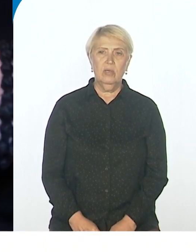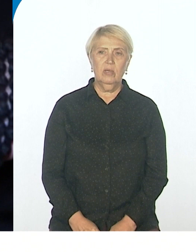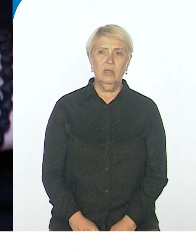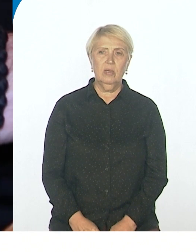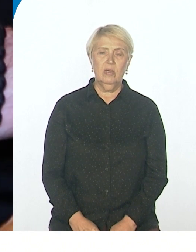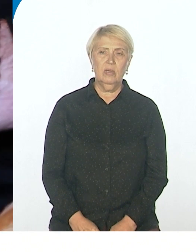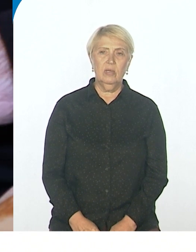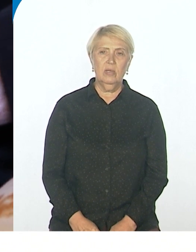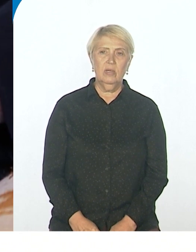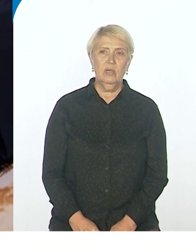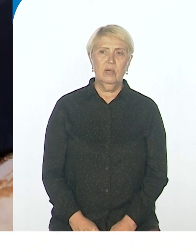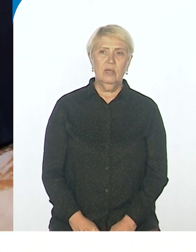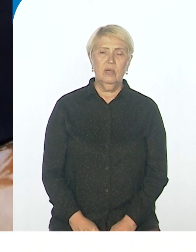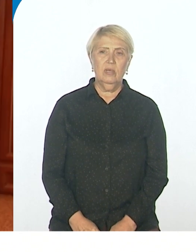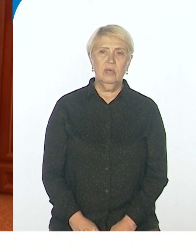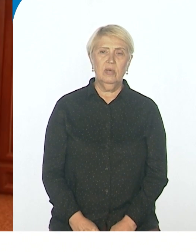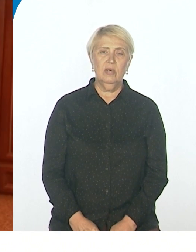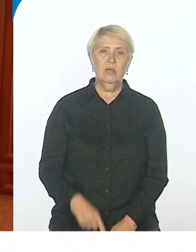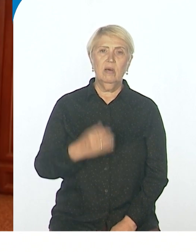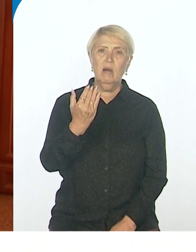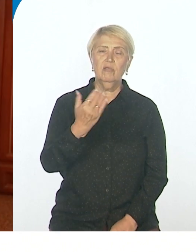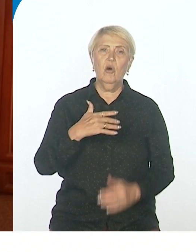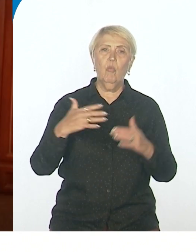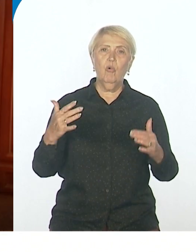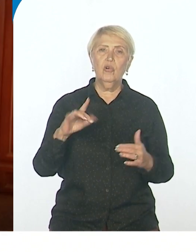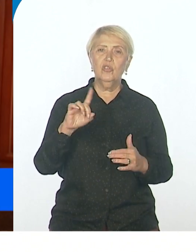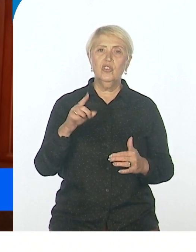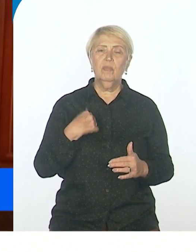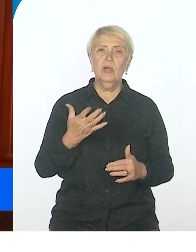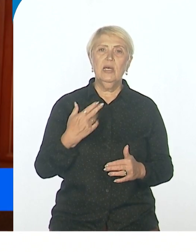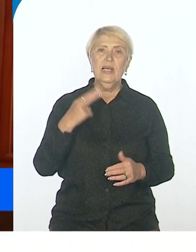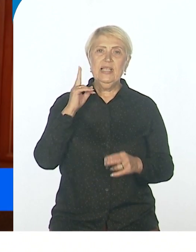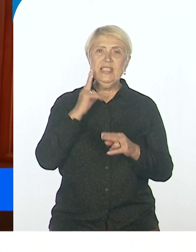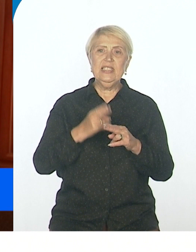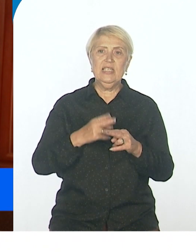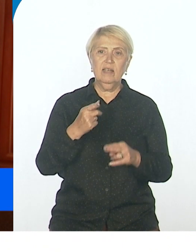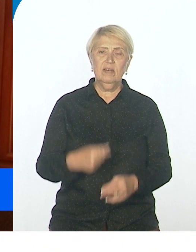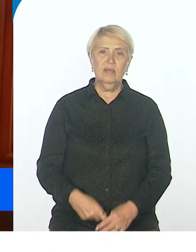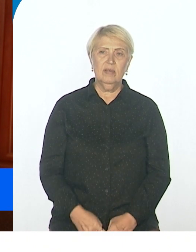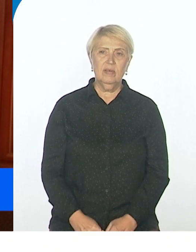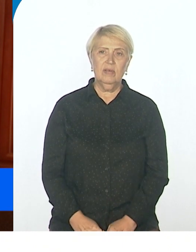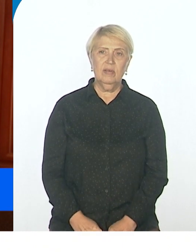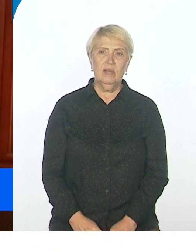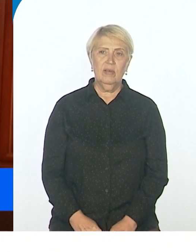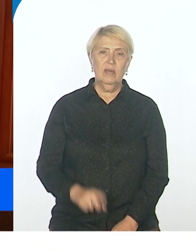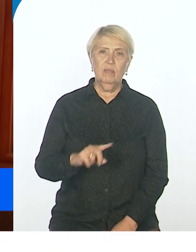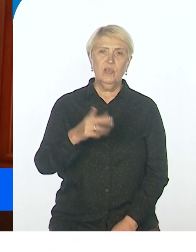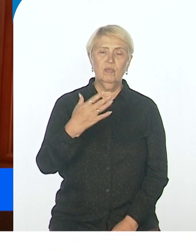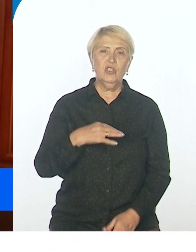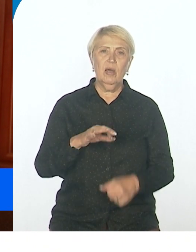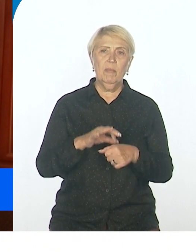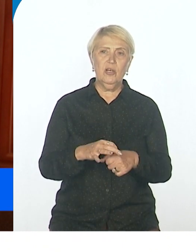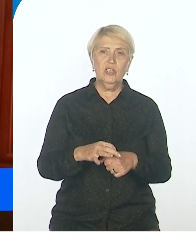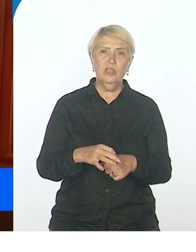говорю так, что она для меня больше, чем сестра. Она больше для меня, чем какая-либо женщина. Почему? А потому что мы с ней прошли вот эту